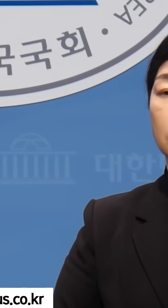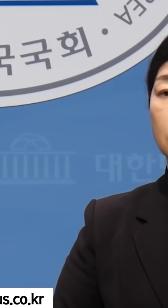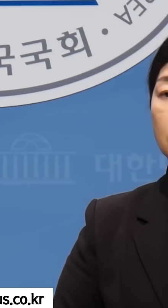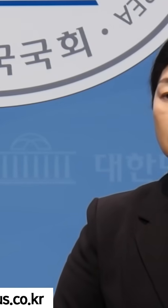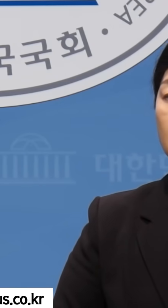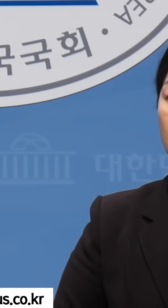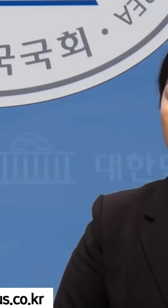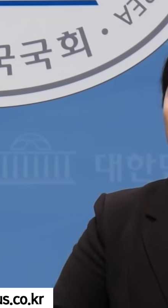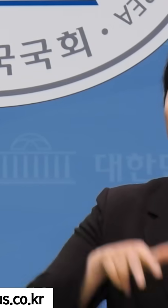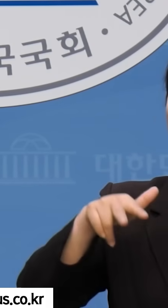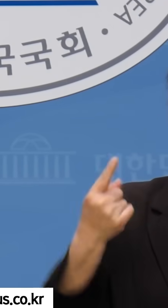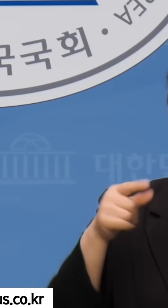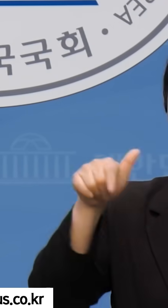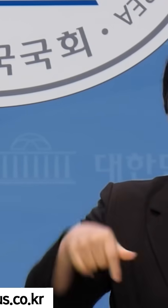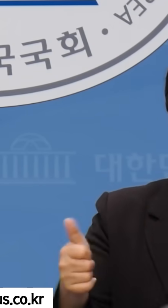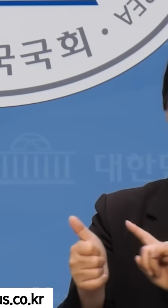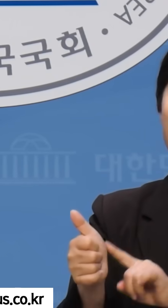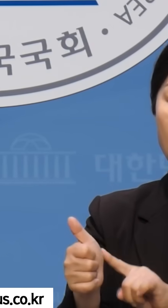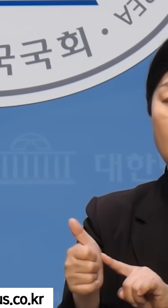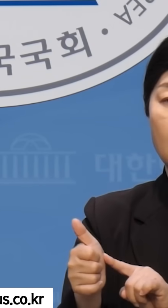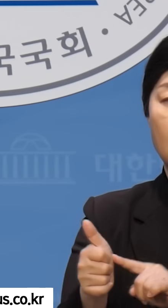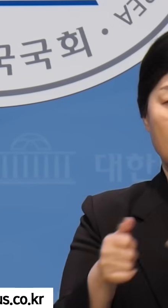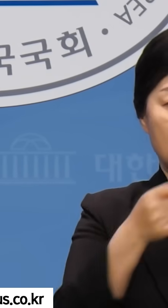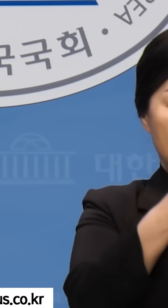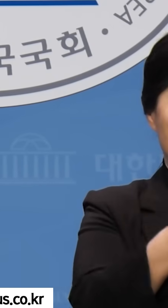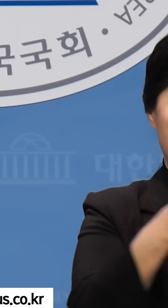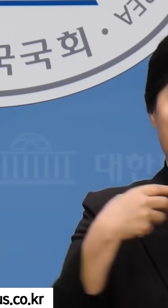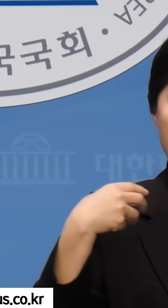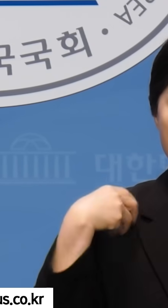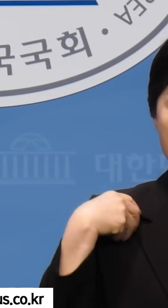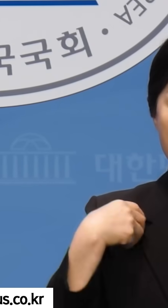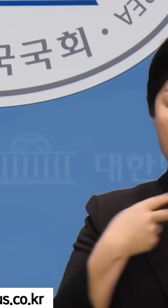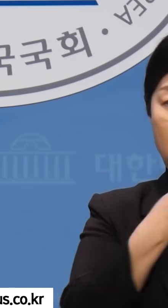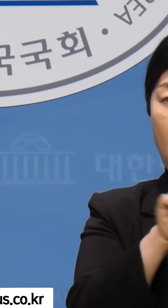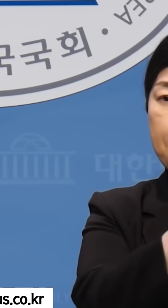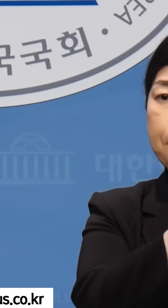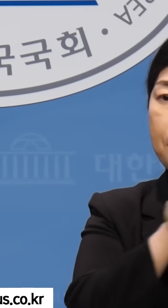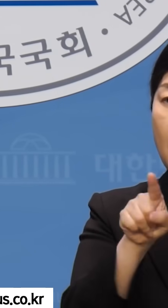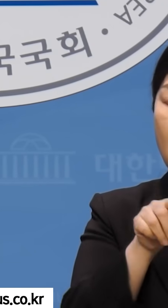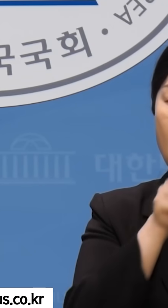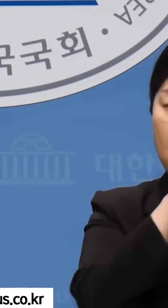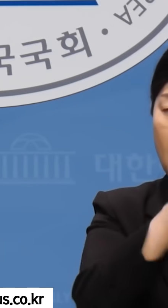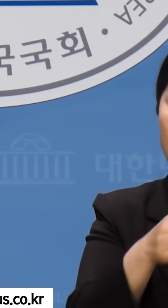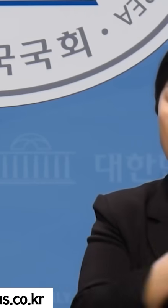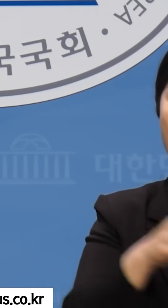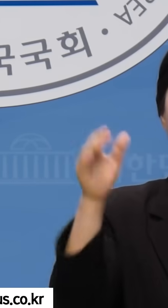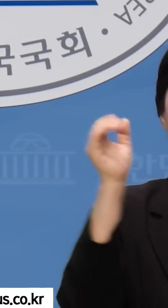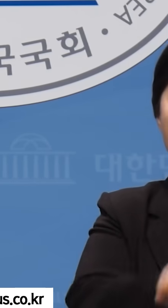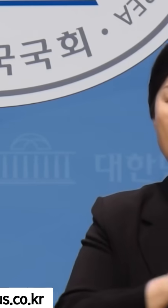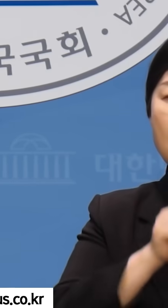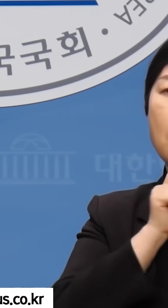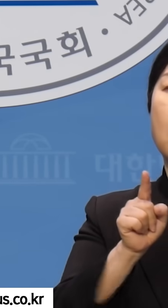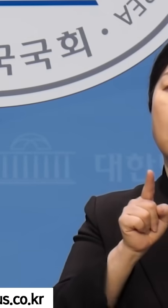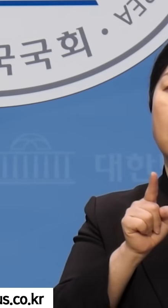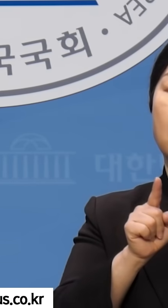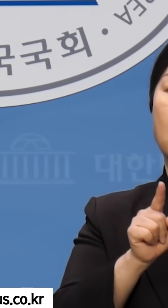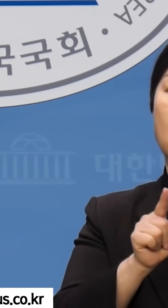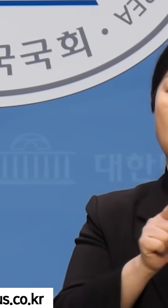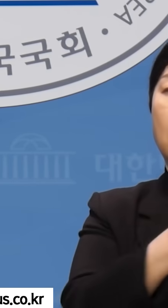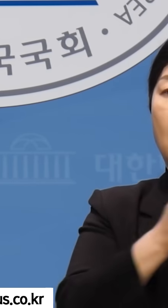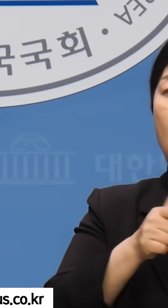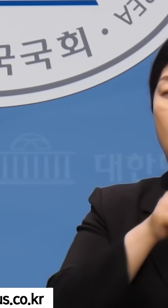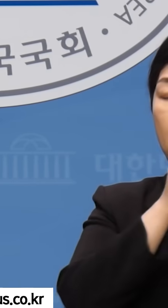조국 대표가 난데없이 윤석열 정부가 대파 때문에 망할 것이라는 망언을 했습니다. 대파, 사과